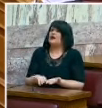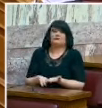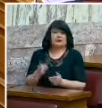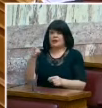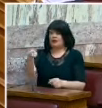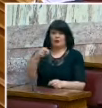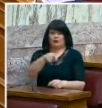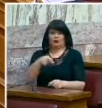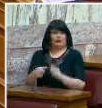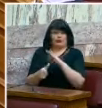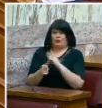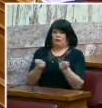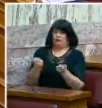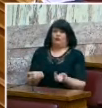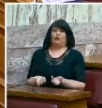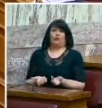Αποφασίστε που θέλετε να είστε.